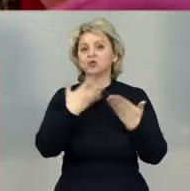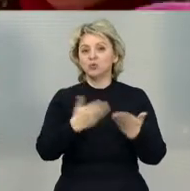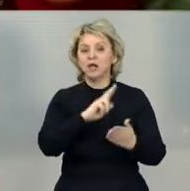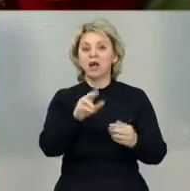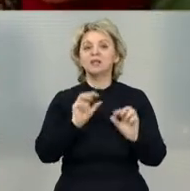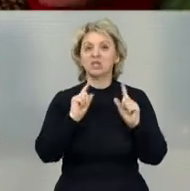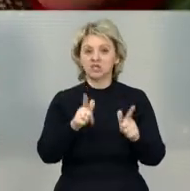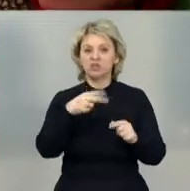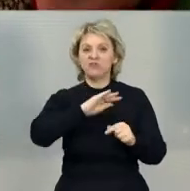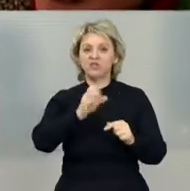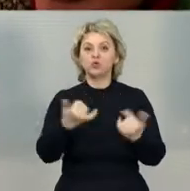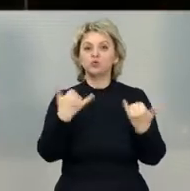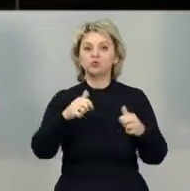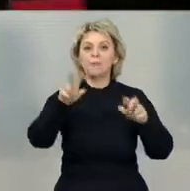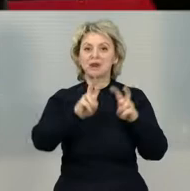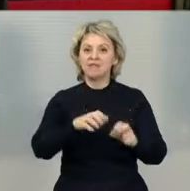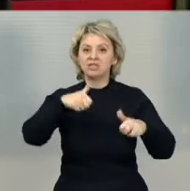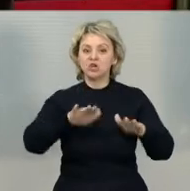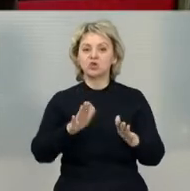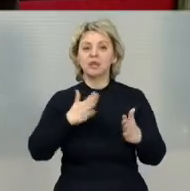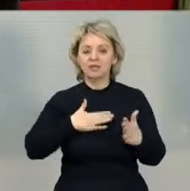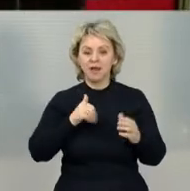настоящий физик решил чудо проверить. А я